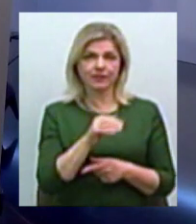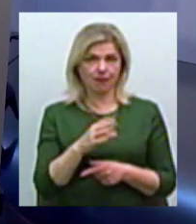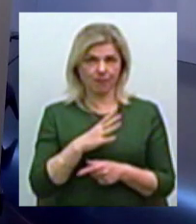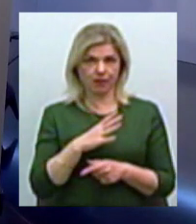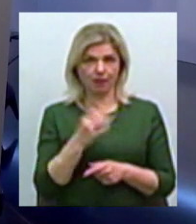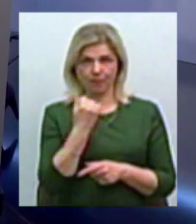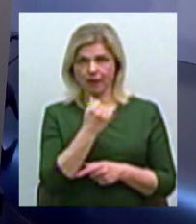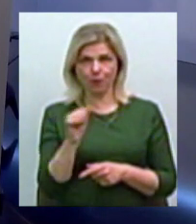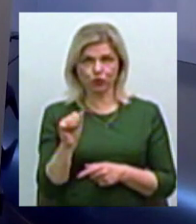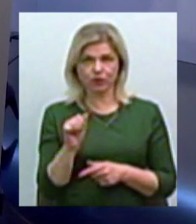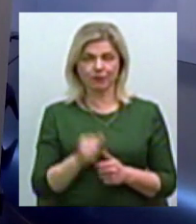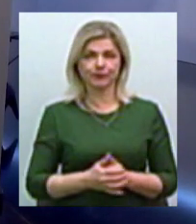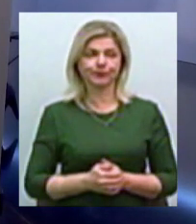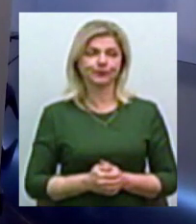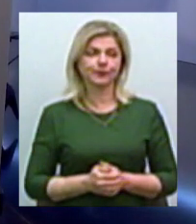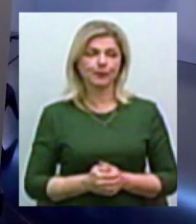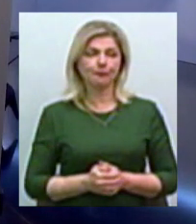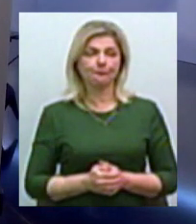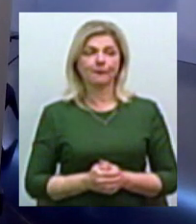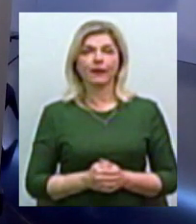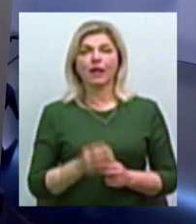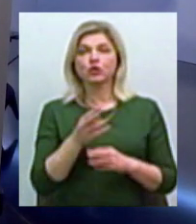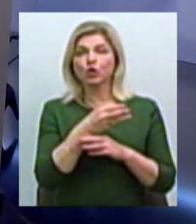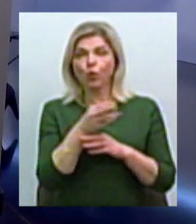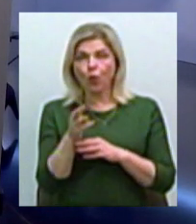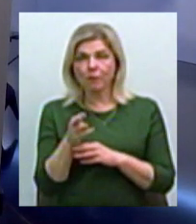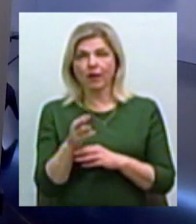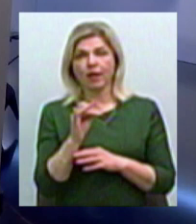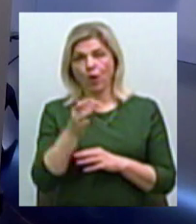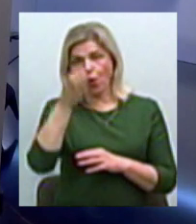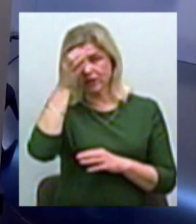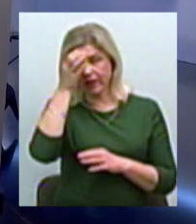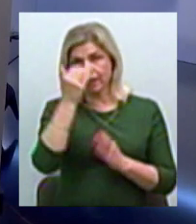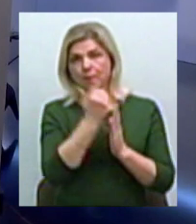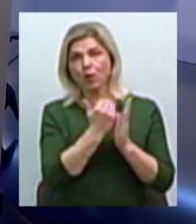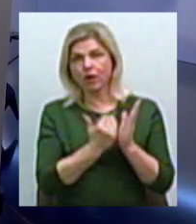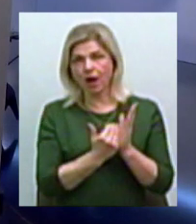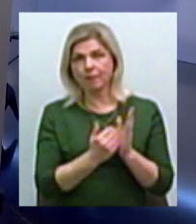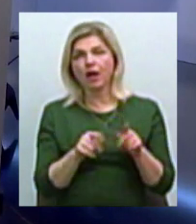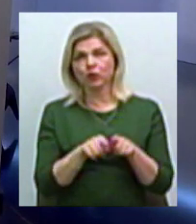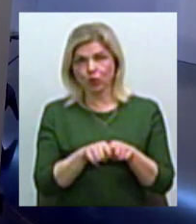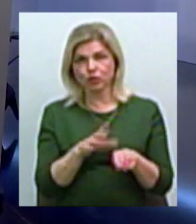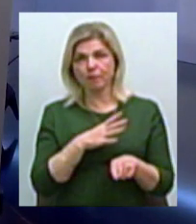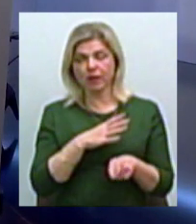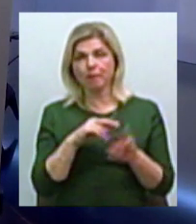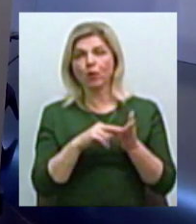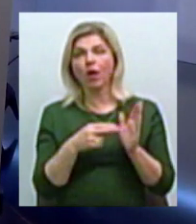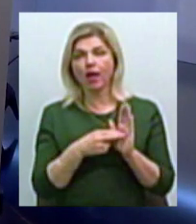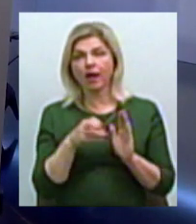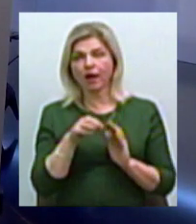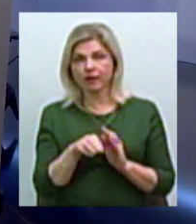Ну, взагалі, от якраз самі зйомки і освітня програма, це якраз також був проект, який підтриманий